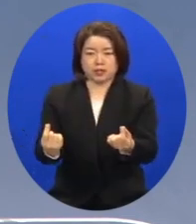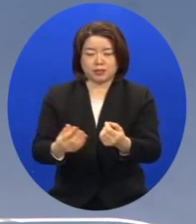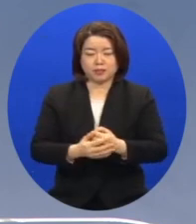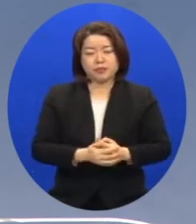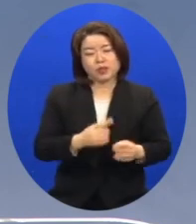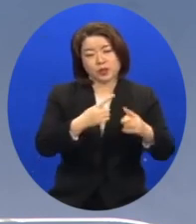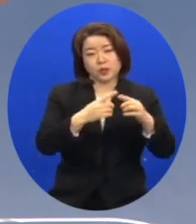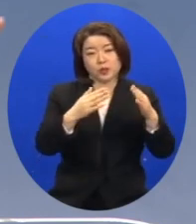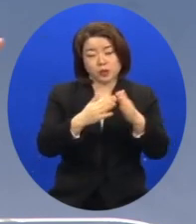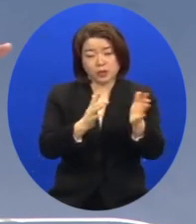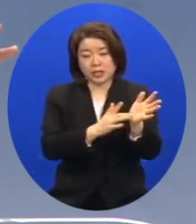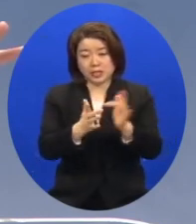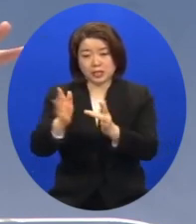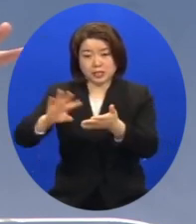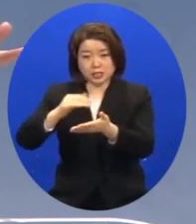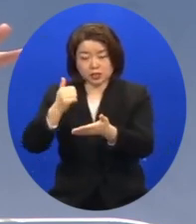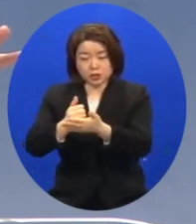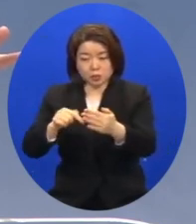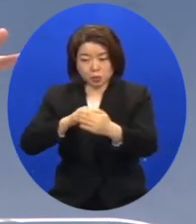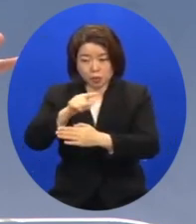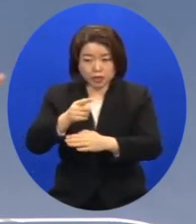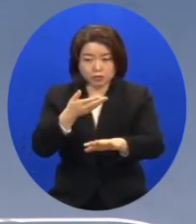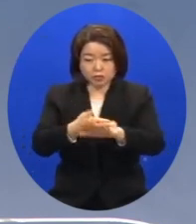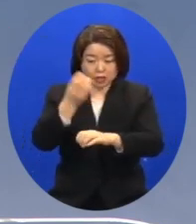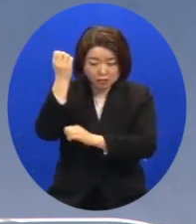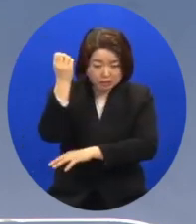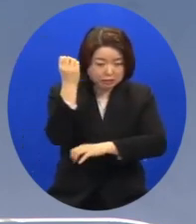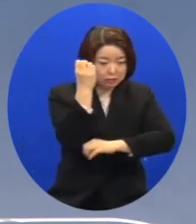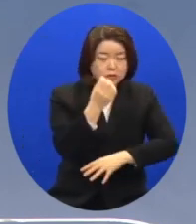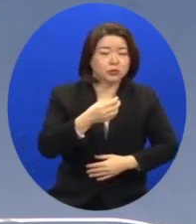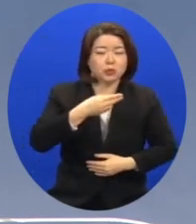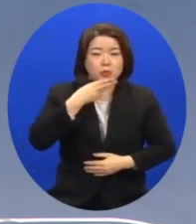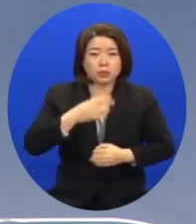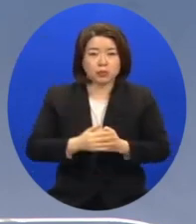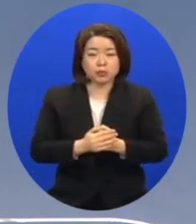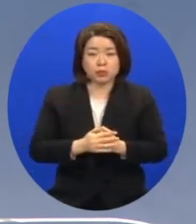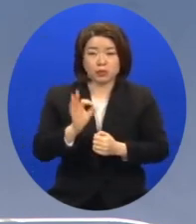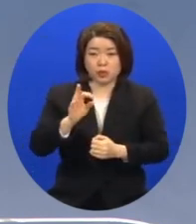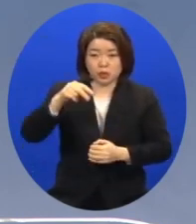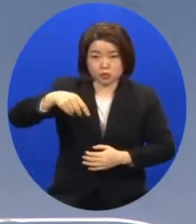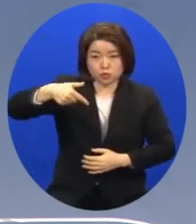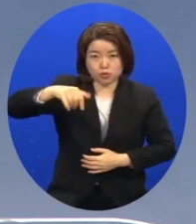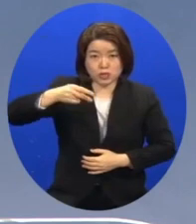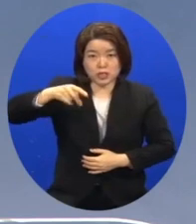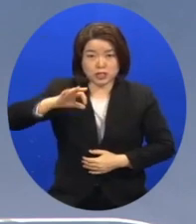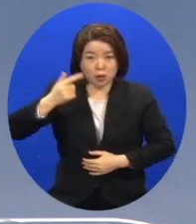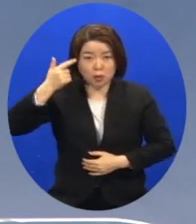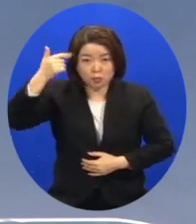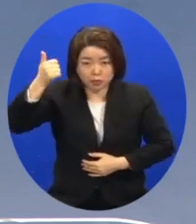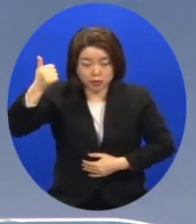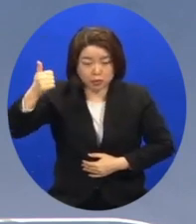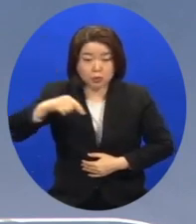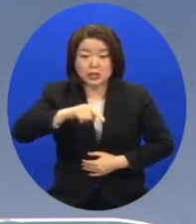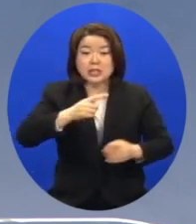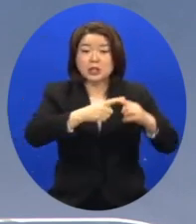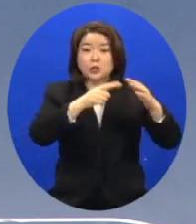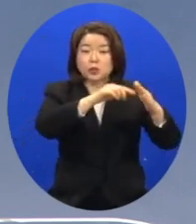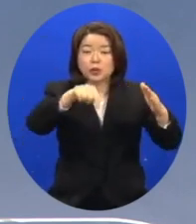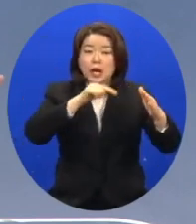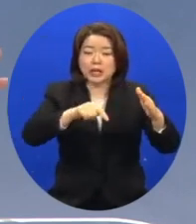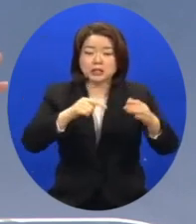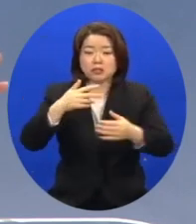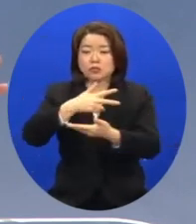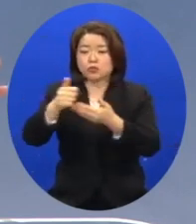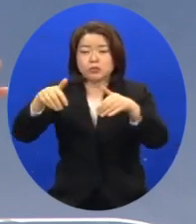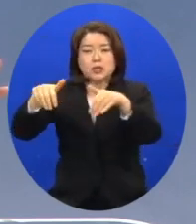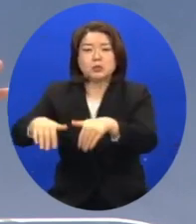그리스도 외에는 다른 기초가 없습니다 유기성 목사 도 이 교회에서 예수님의 종일 뿐이지 이 교회의